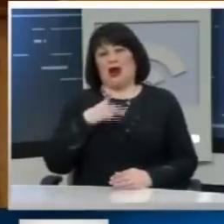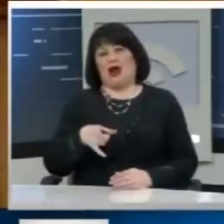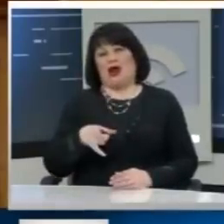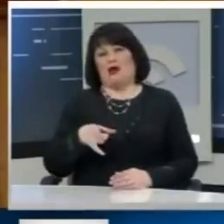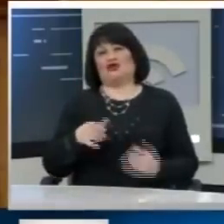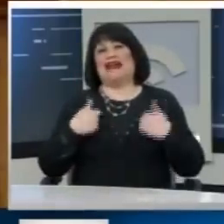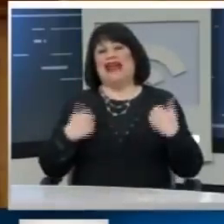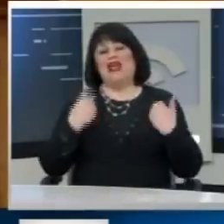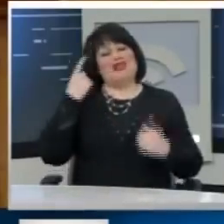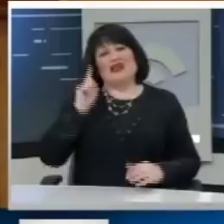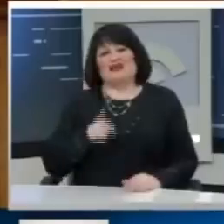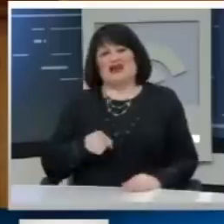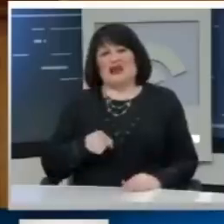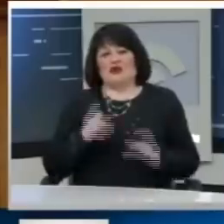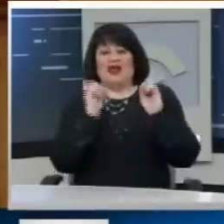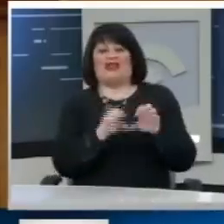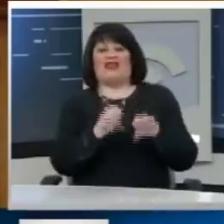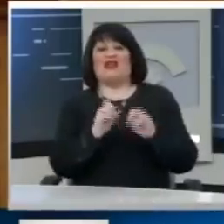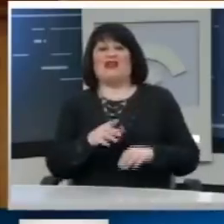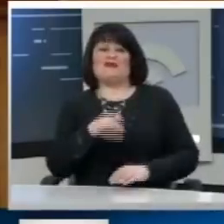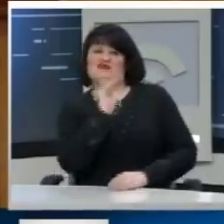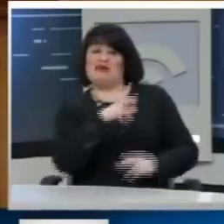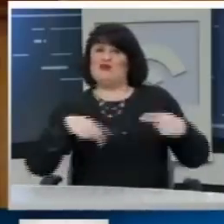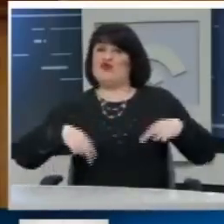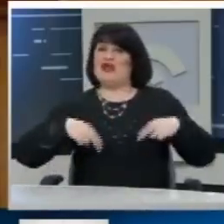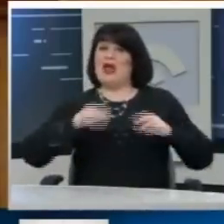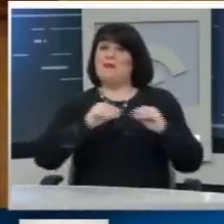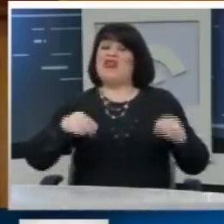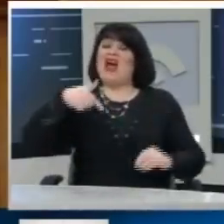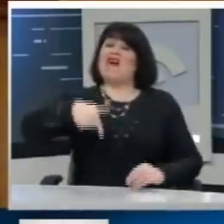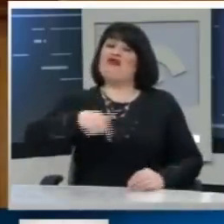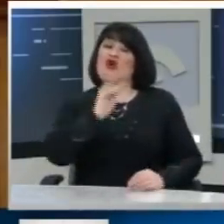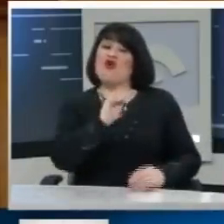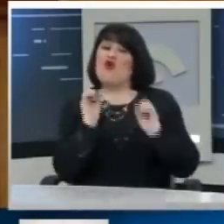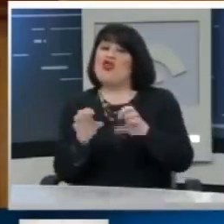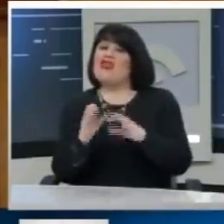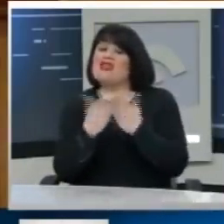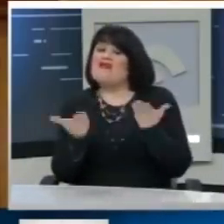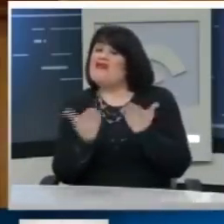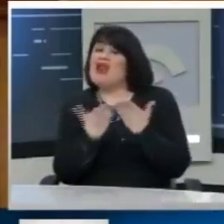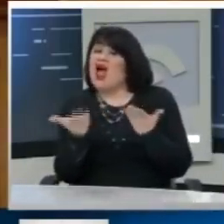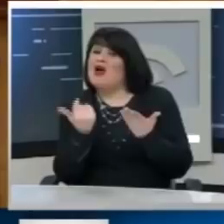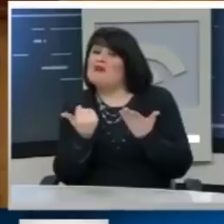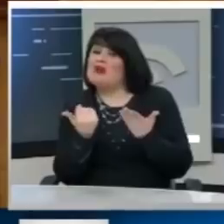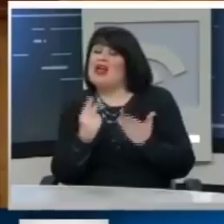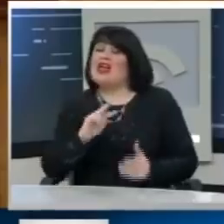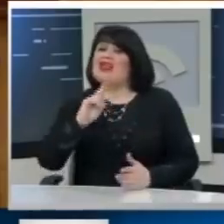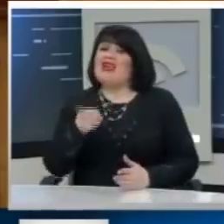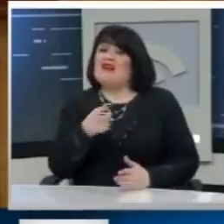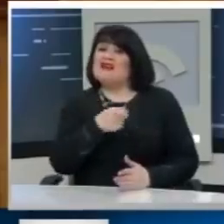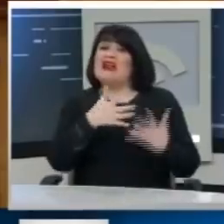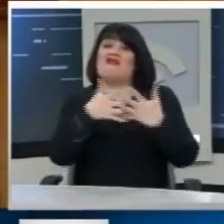ούτε η νεολαία, και δεν διδάσκεται η κυρία Γαβρόγλου και κύριοι υπόλοιποι στα σχολεία. Η δεύτερη ήταν